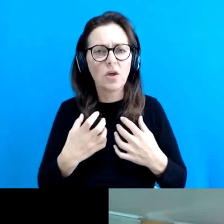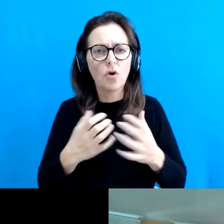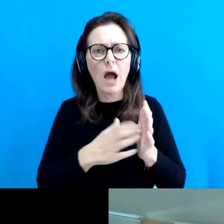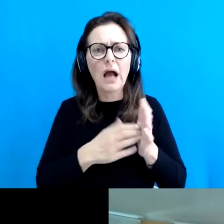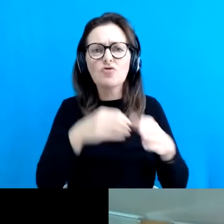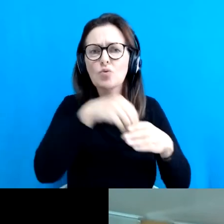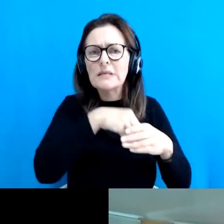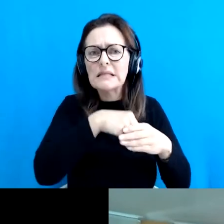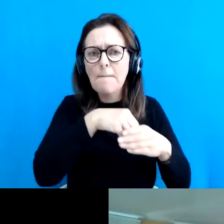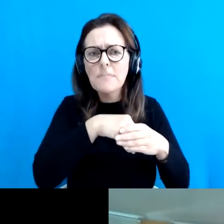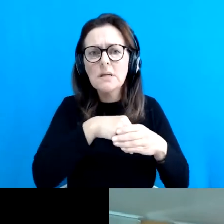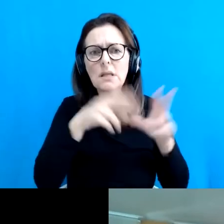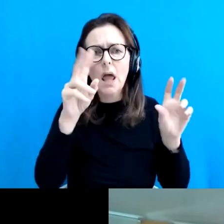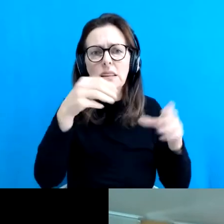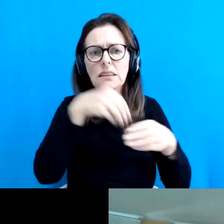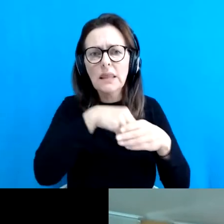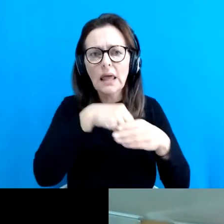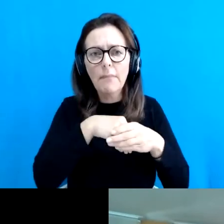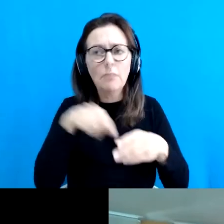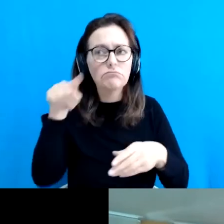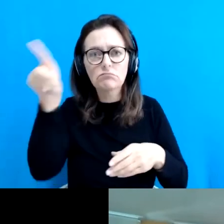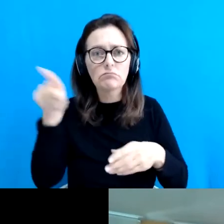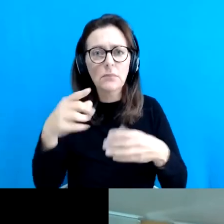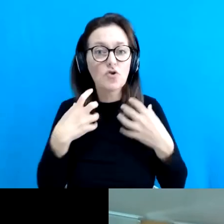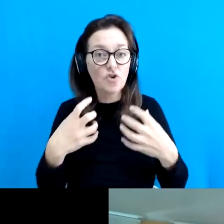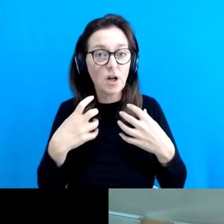kakšne vsebine bi želeli spoznavati.